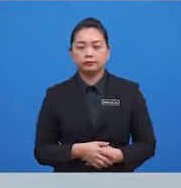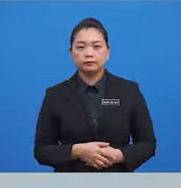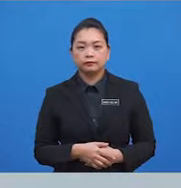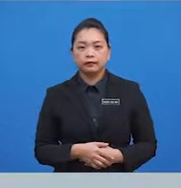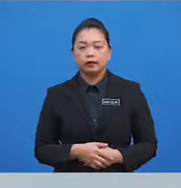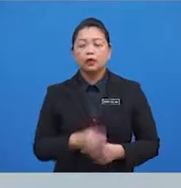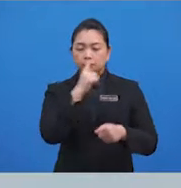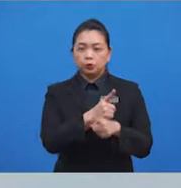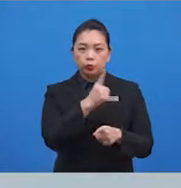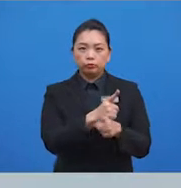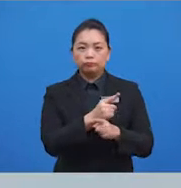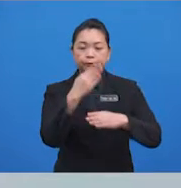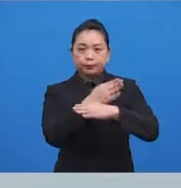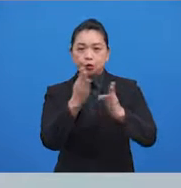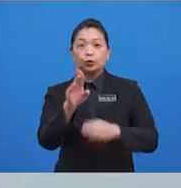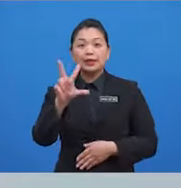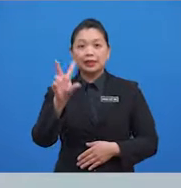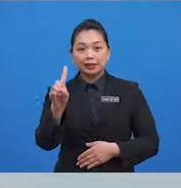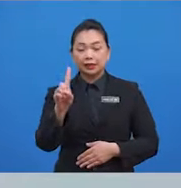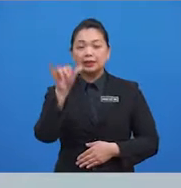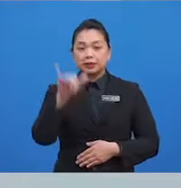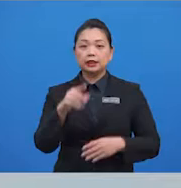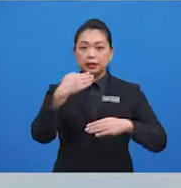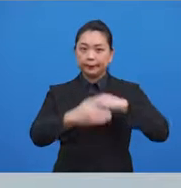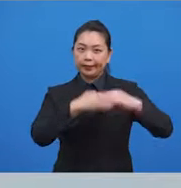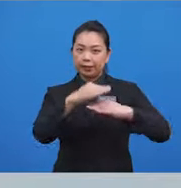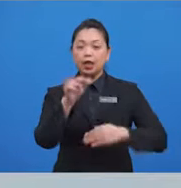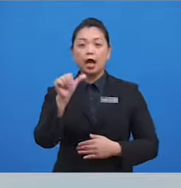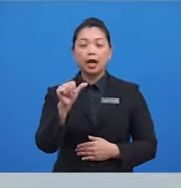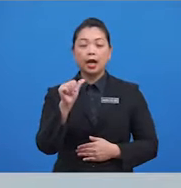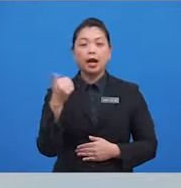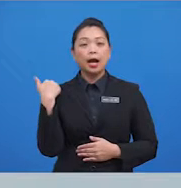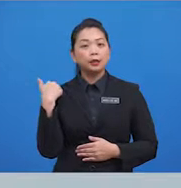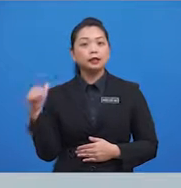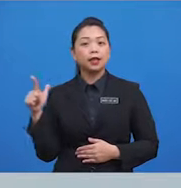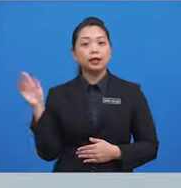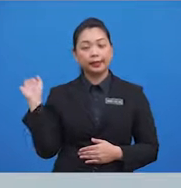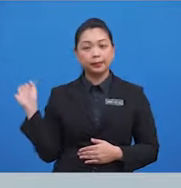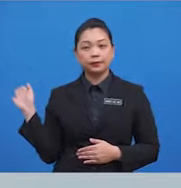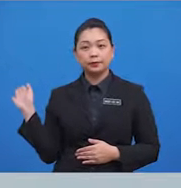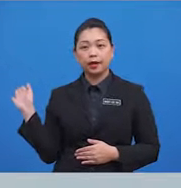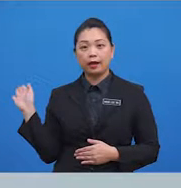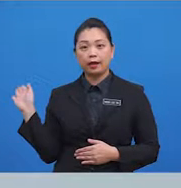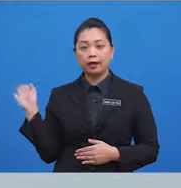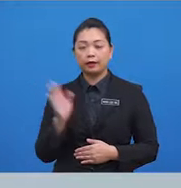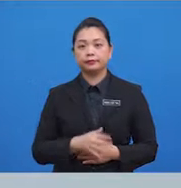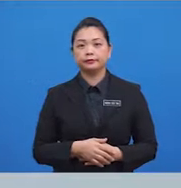Ya, betul. Bentuk 3D yang dibina adalah prisma heksagon.